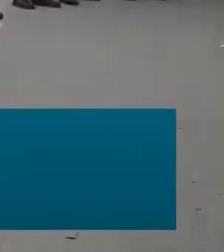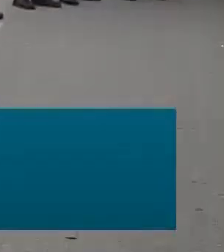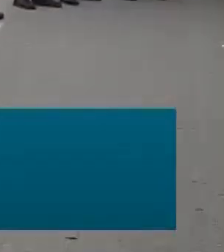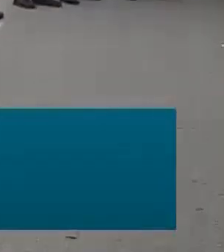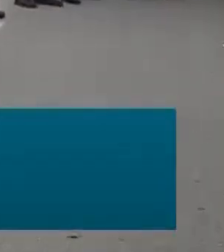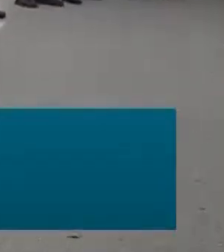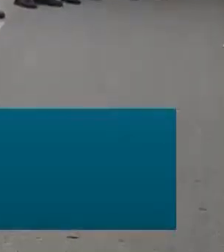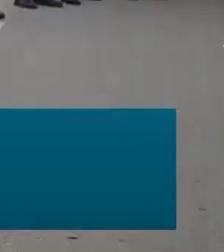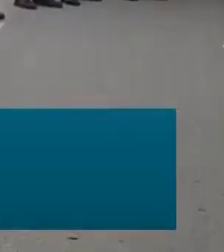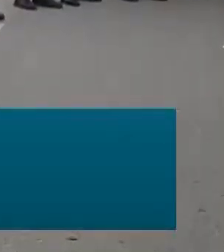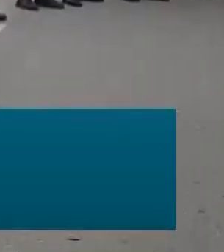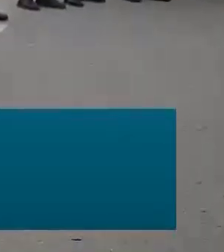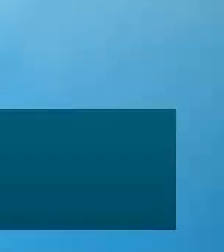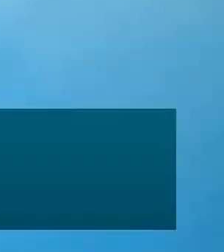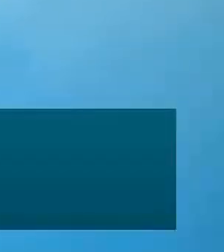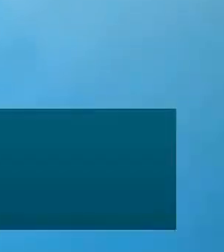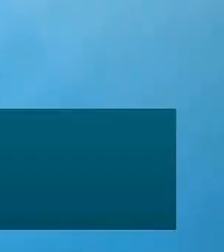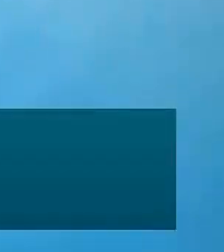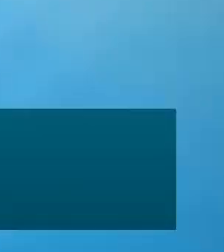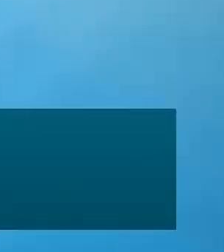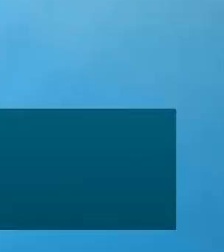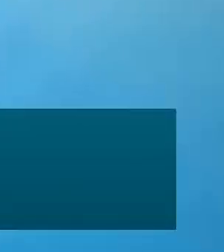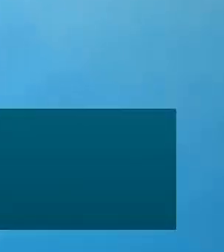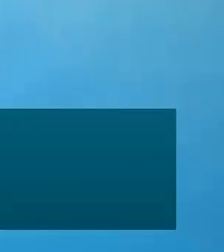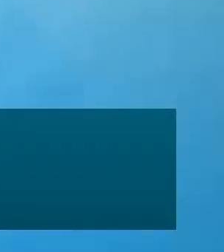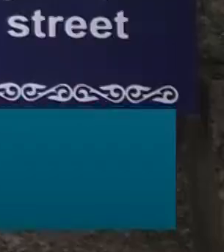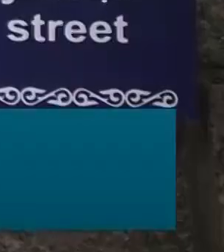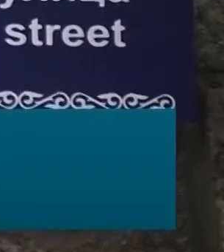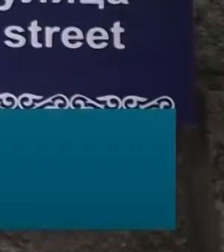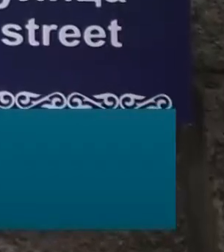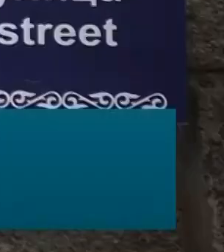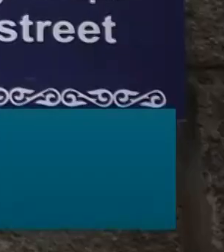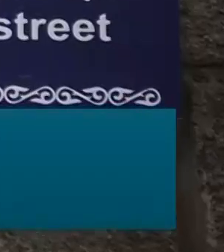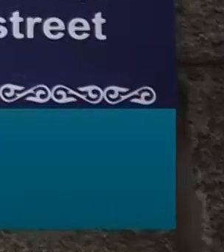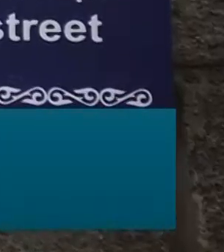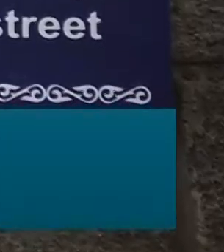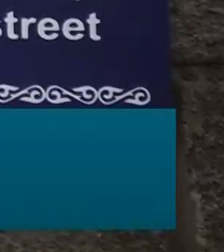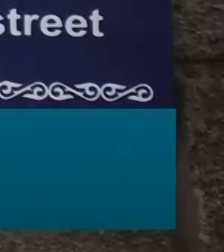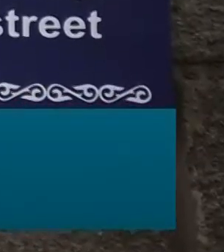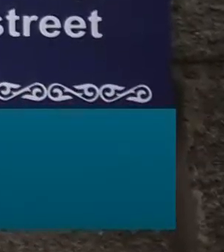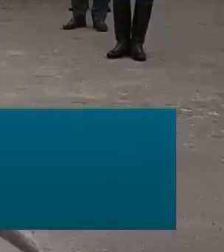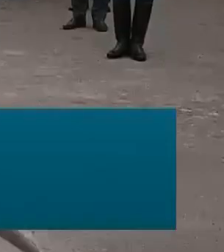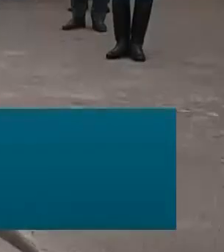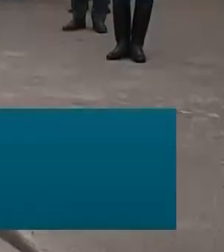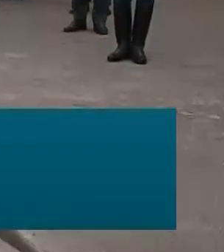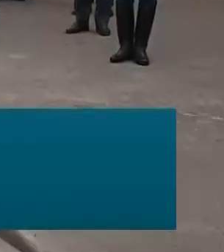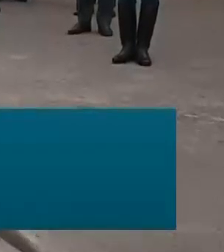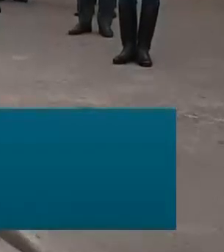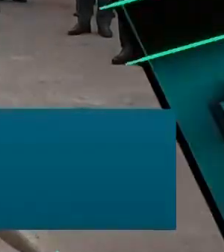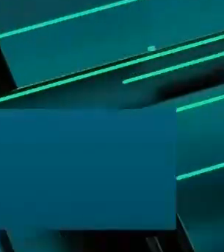Увековечить имя. Одна из улиц города Кунаева названа в честь героя Советского Союза халык кахарманы Сагдып